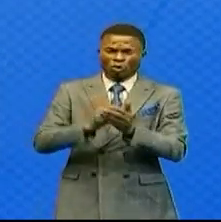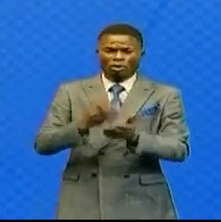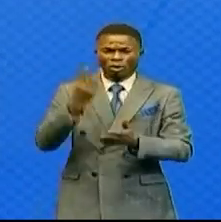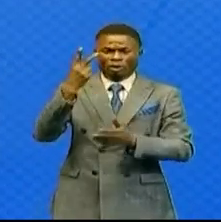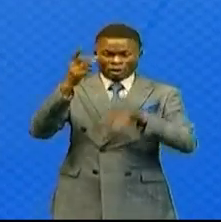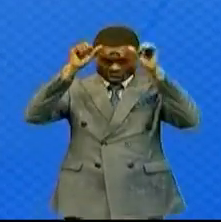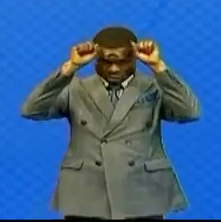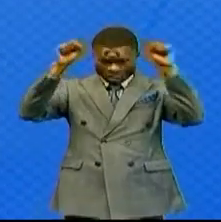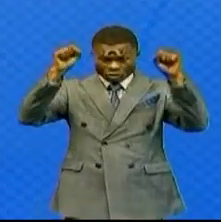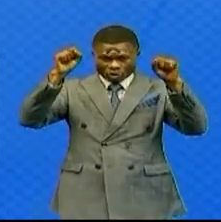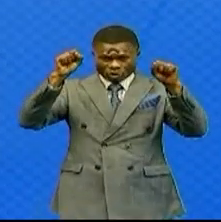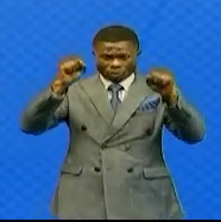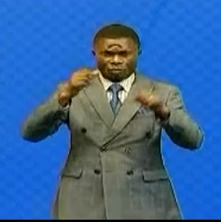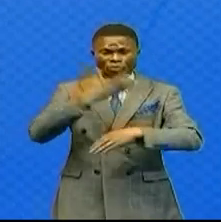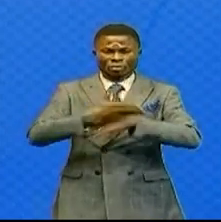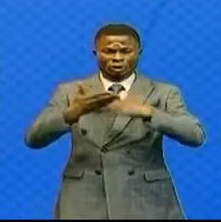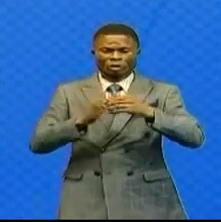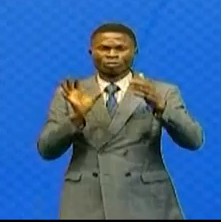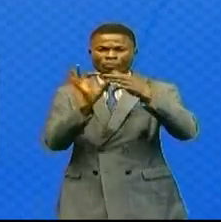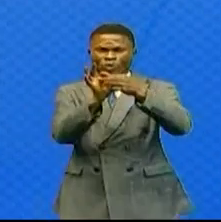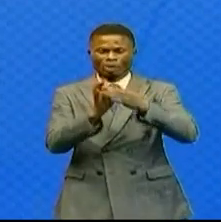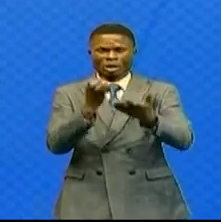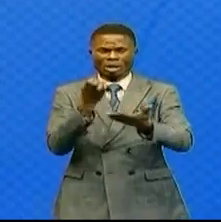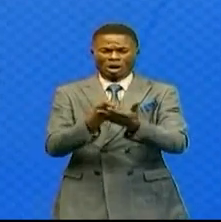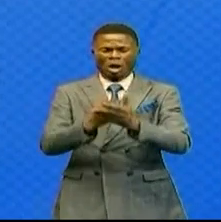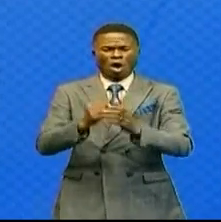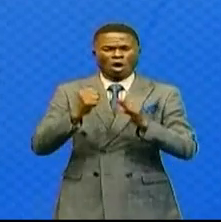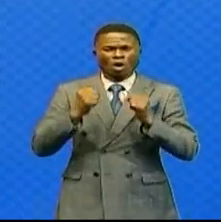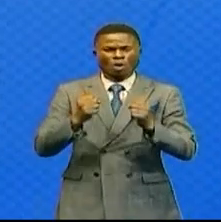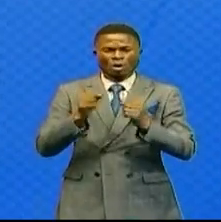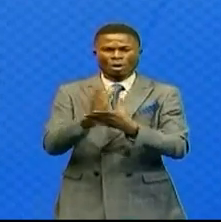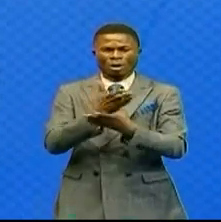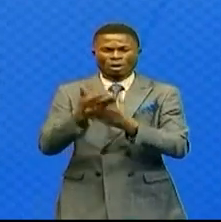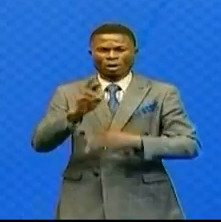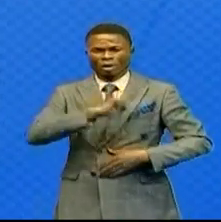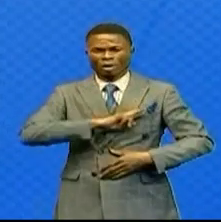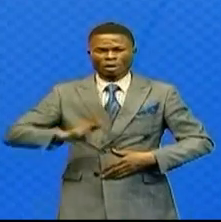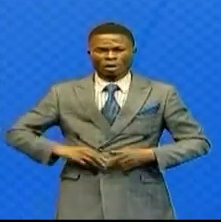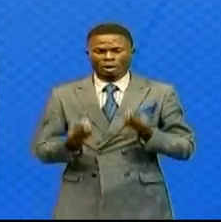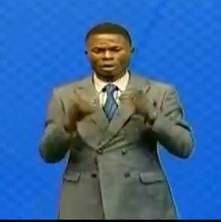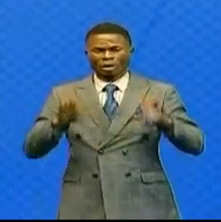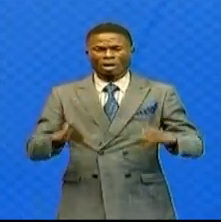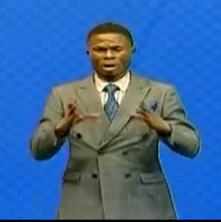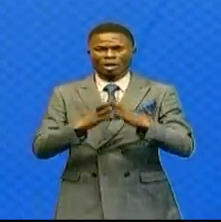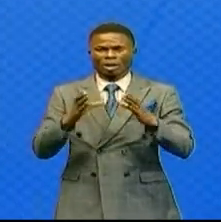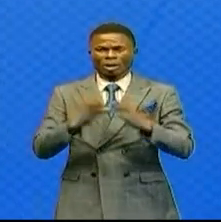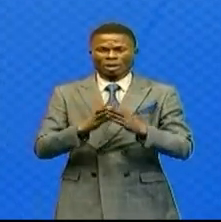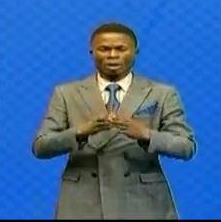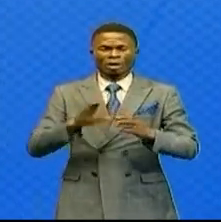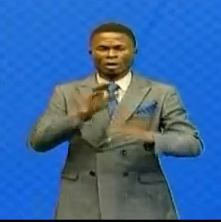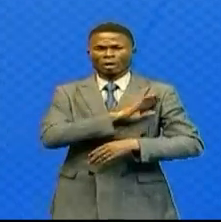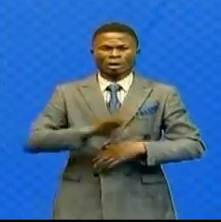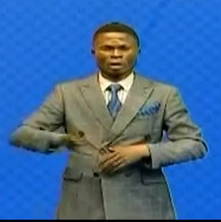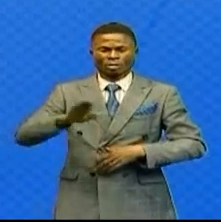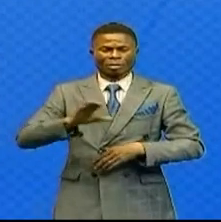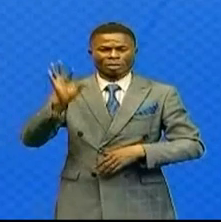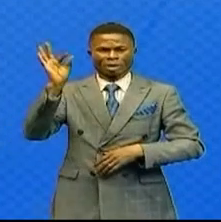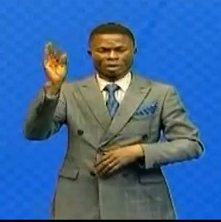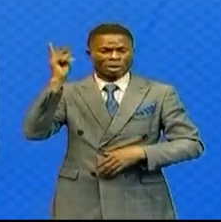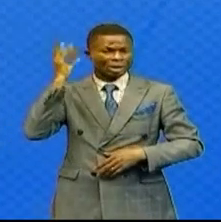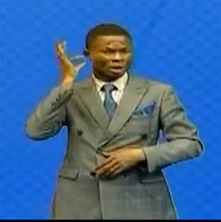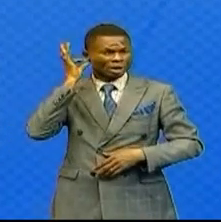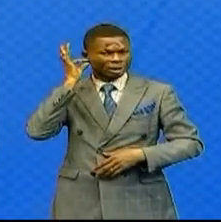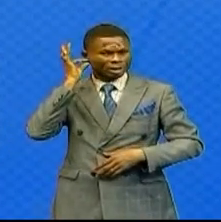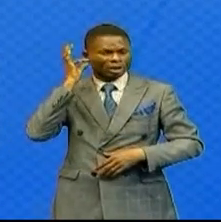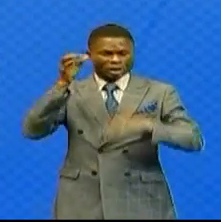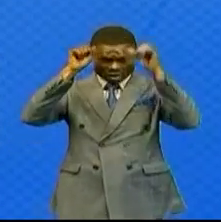d'État de construire une relation économique forte entre la République démocratique du Congo et la République du Kenya. Le